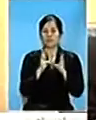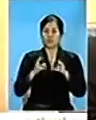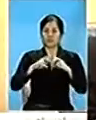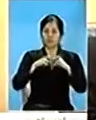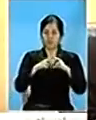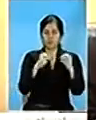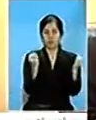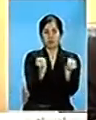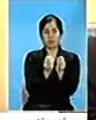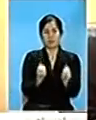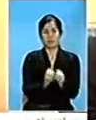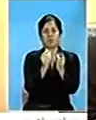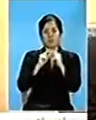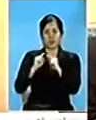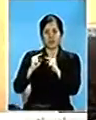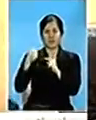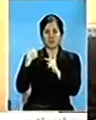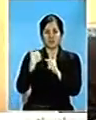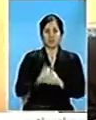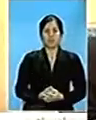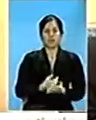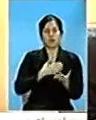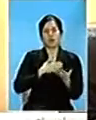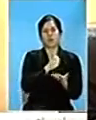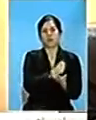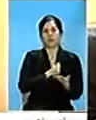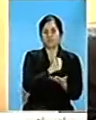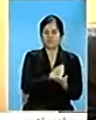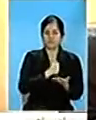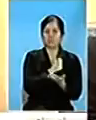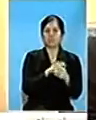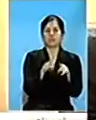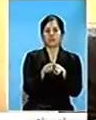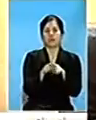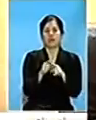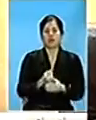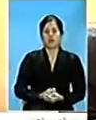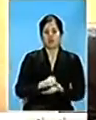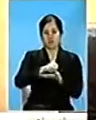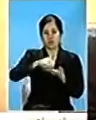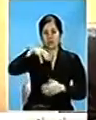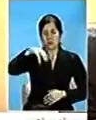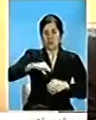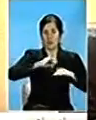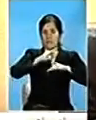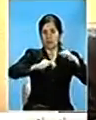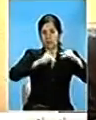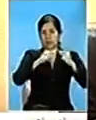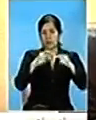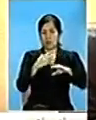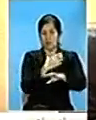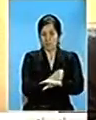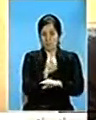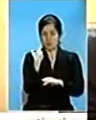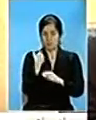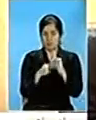ทั้งที่มีความรุนแรงแล้วก็เป็นเรื่องที่น่าเสียใจเกิดขึ้นสภาพัฒนาการเมืองเกิดขึ้นใน